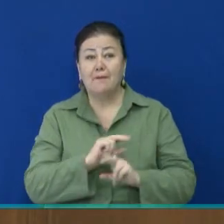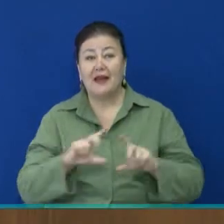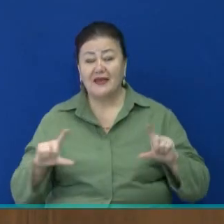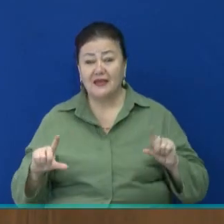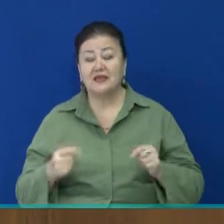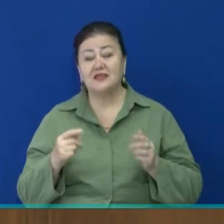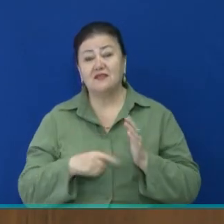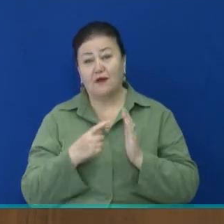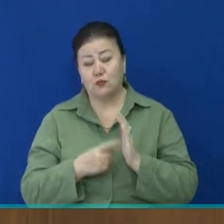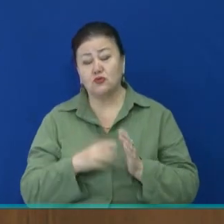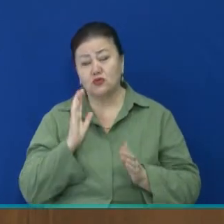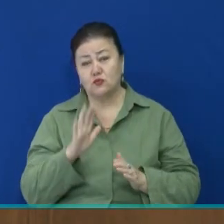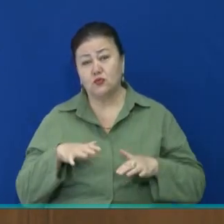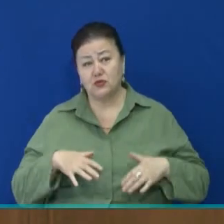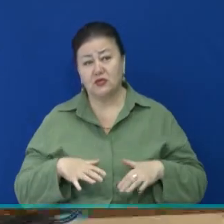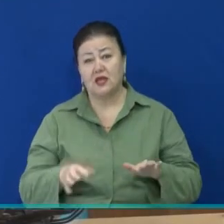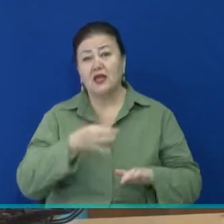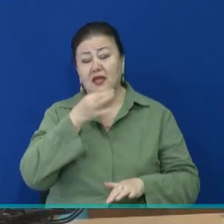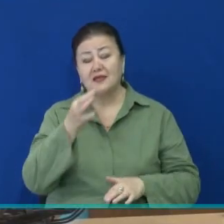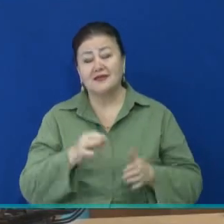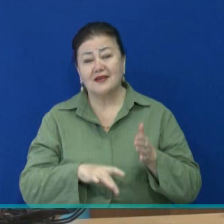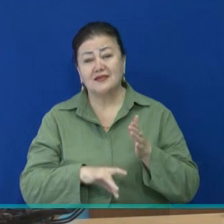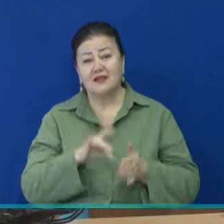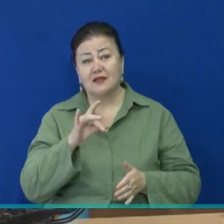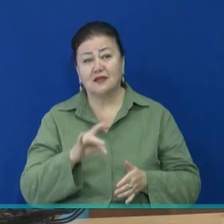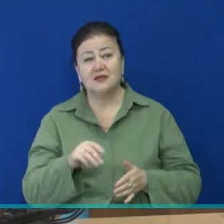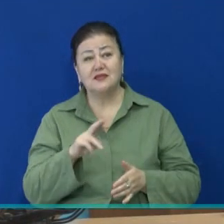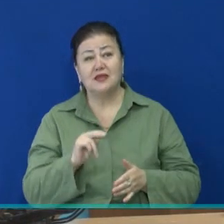и решены. Так сказал депутат Сената парламента от области Абай